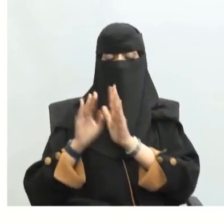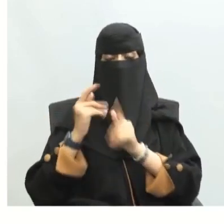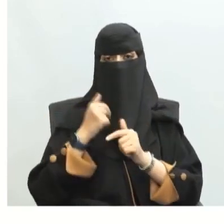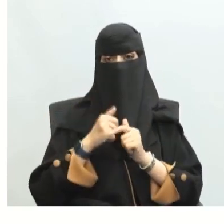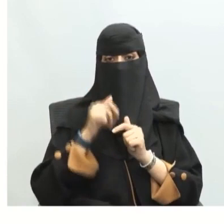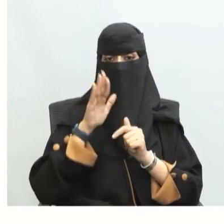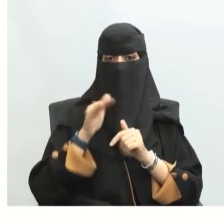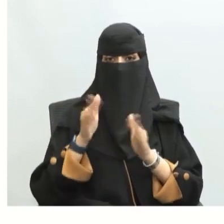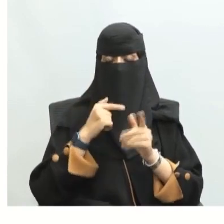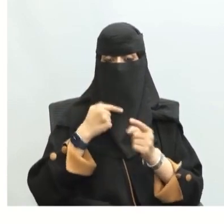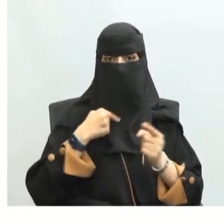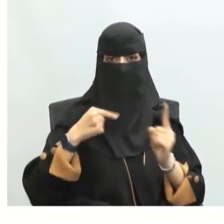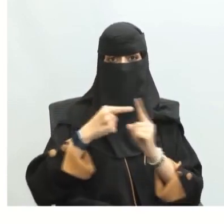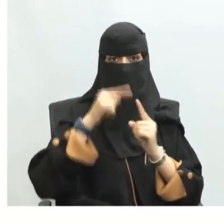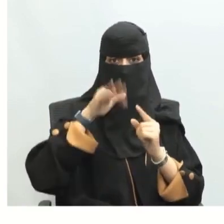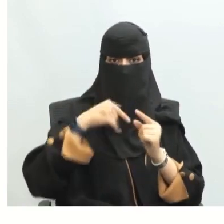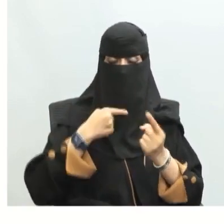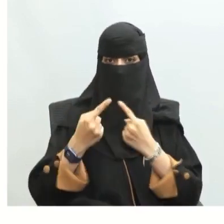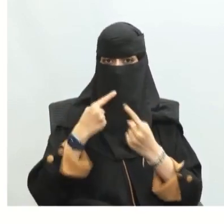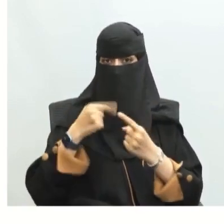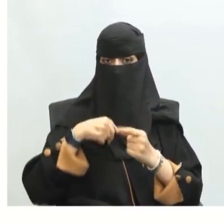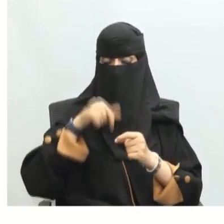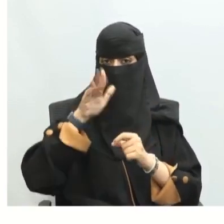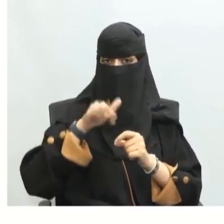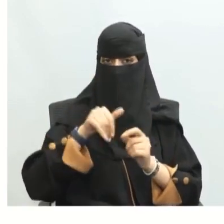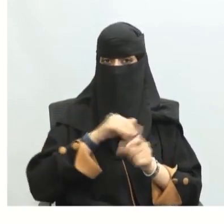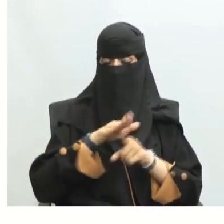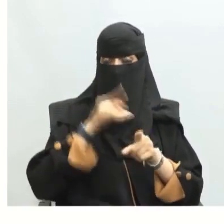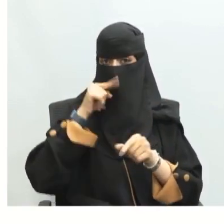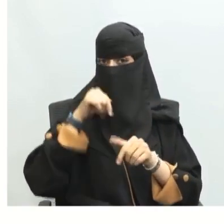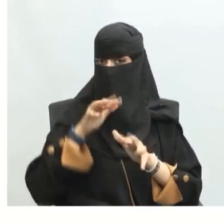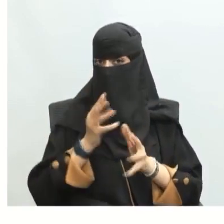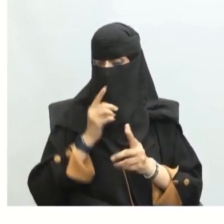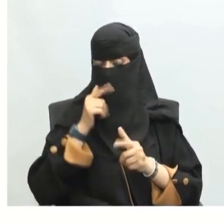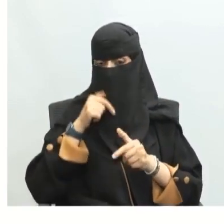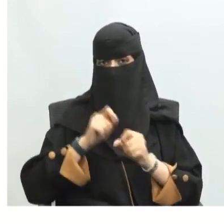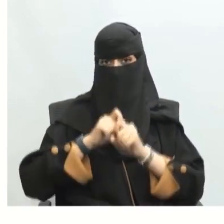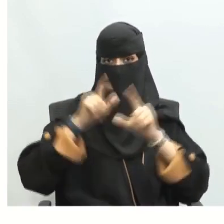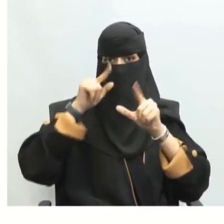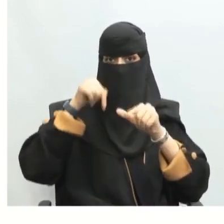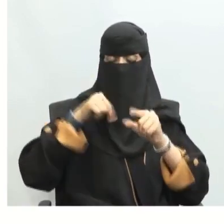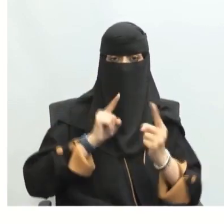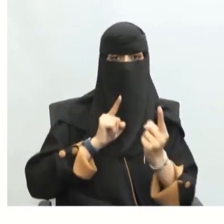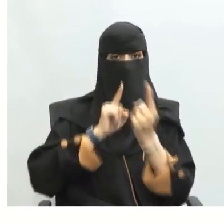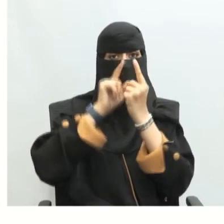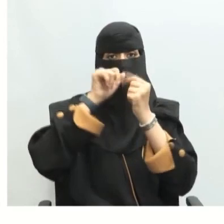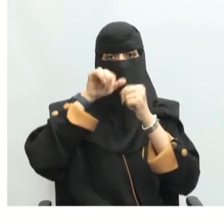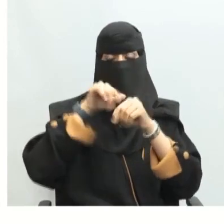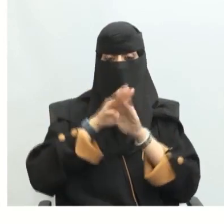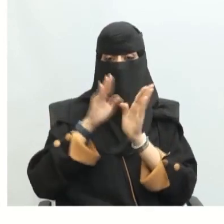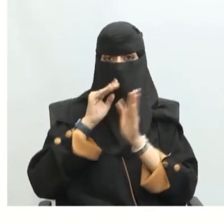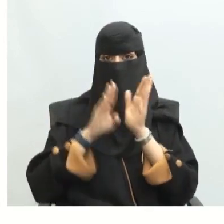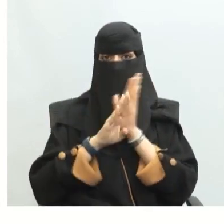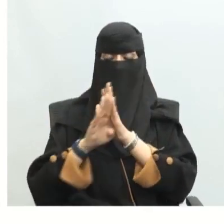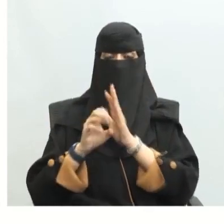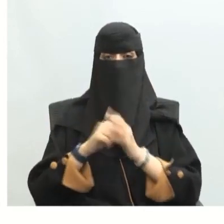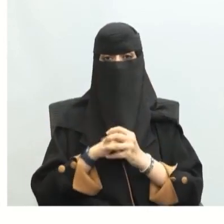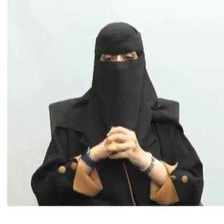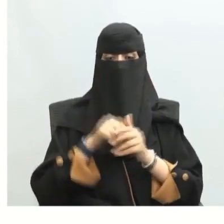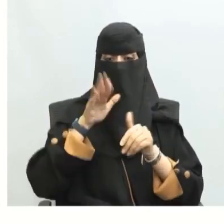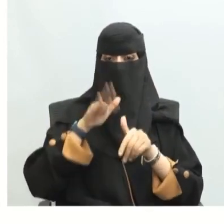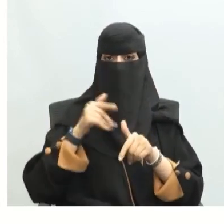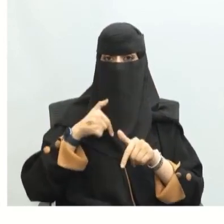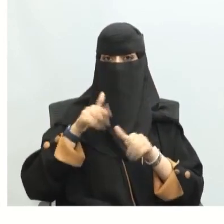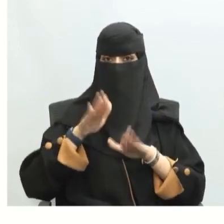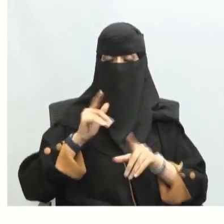اذا من اهداف الحوار الوطني ماذا احسنتم ابراز المواقف الايجابيه ودعمها ايضا من